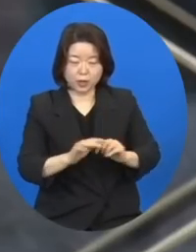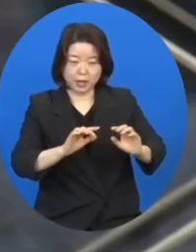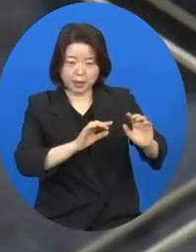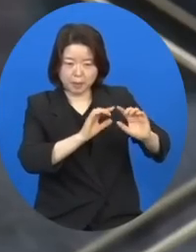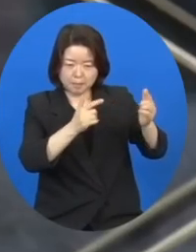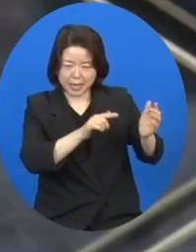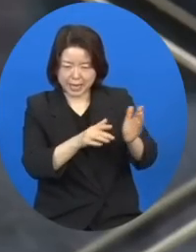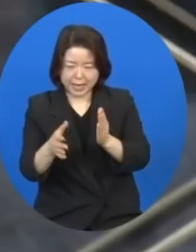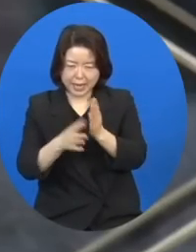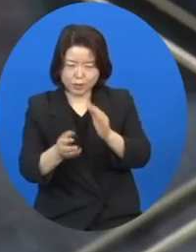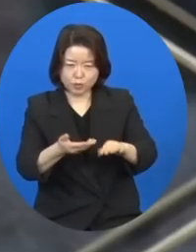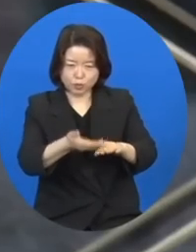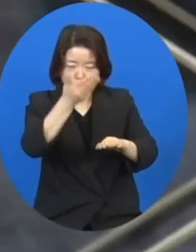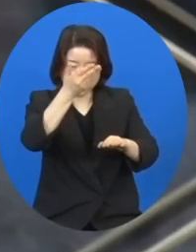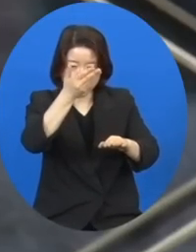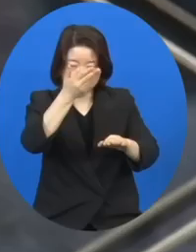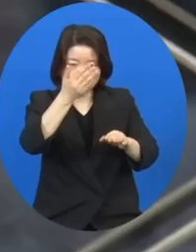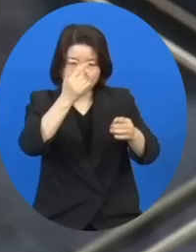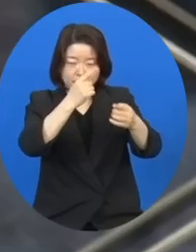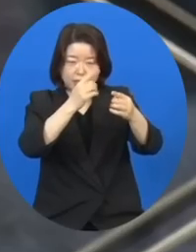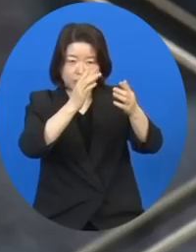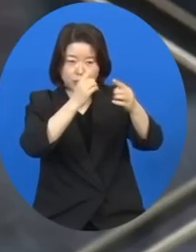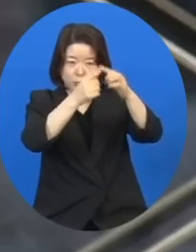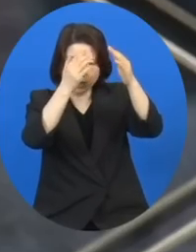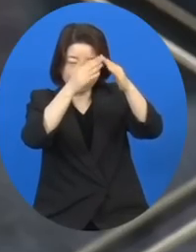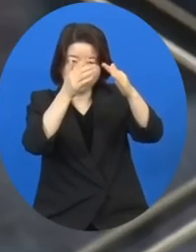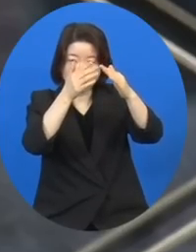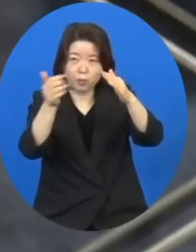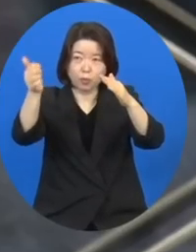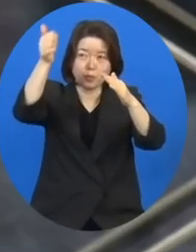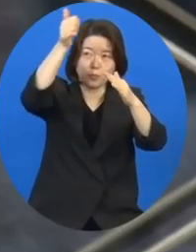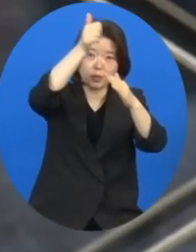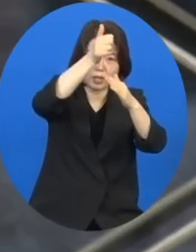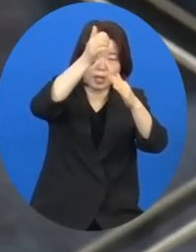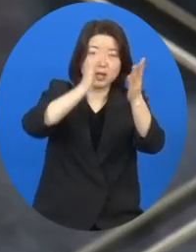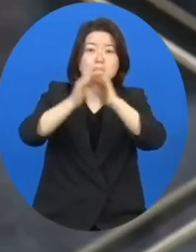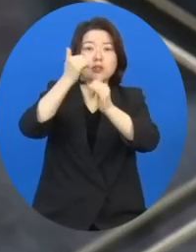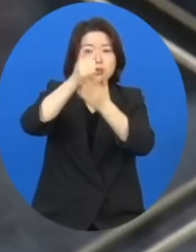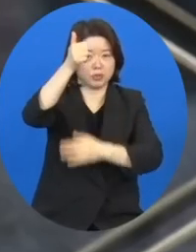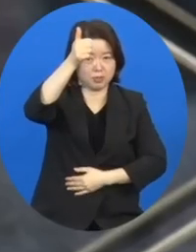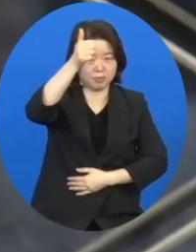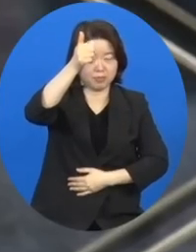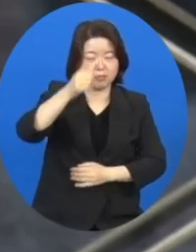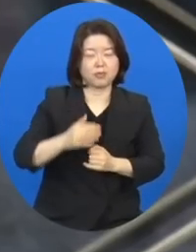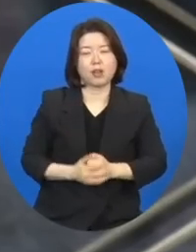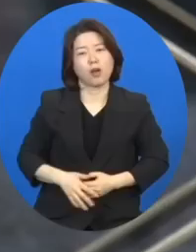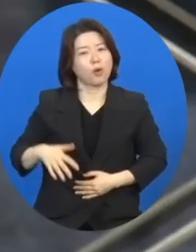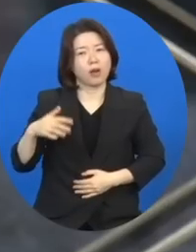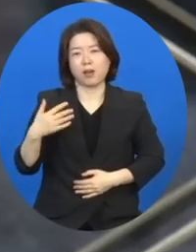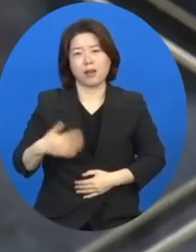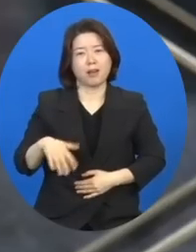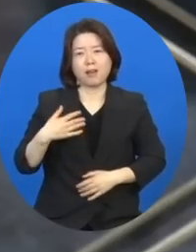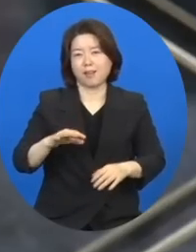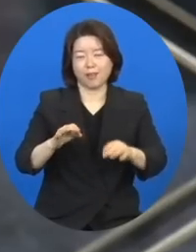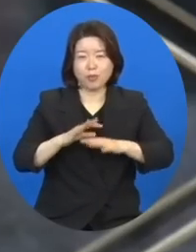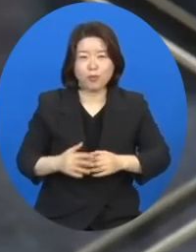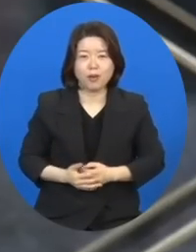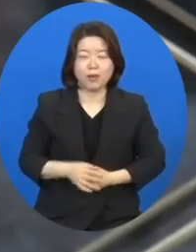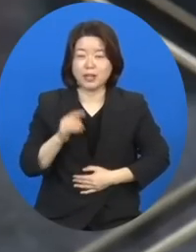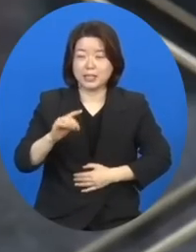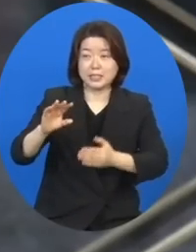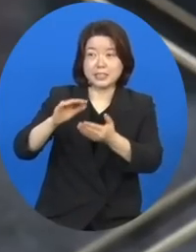그 위에 예수 그리스도가 있어요. 이게 순서라는 것입니다. 놀라운 일이죠. 이 그리스도는